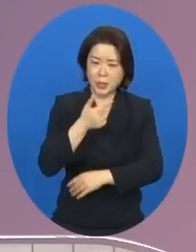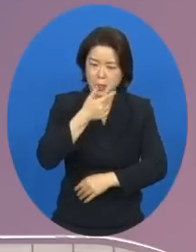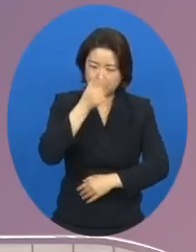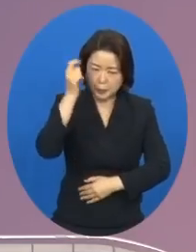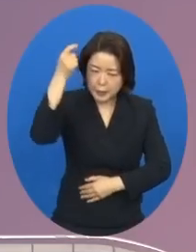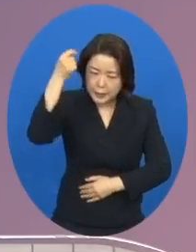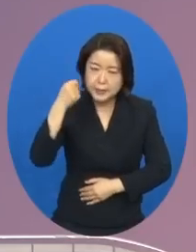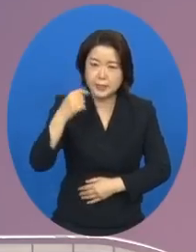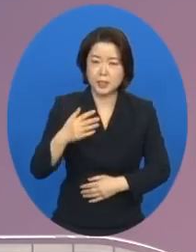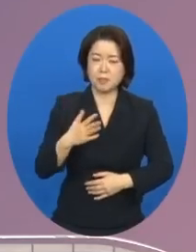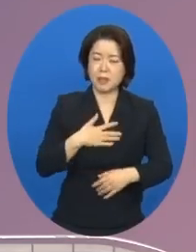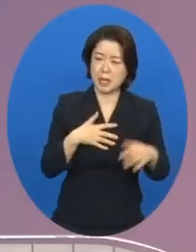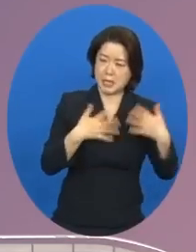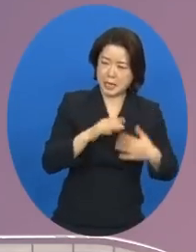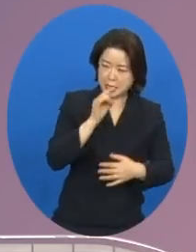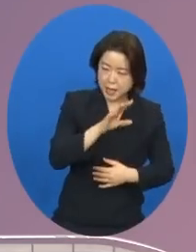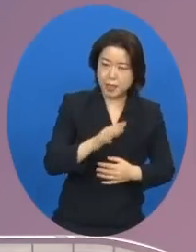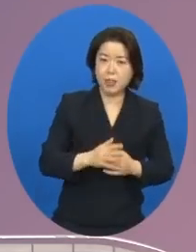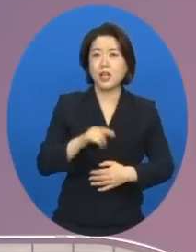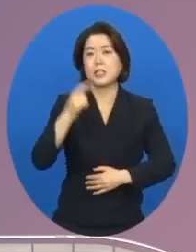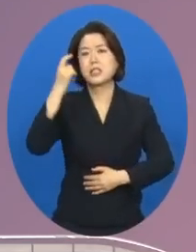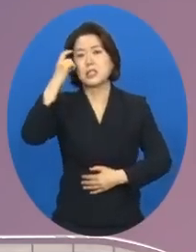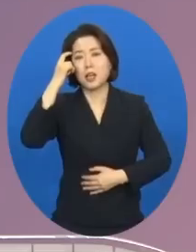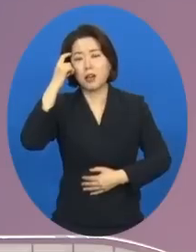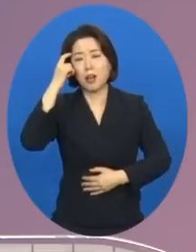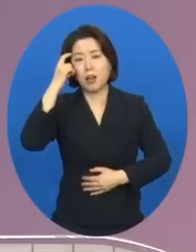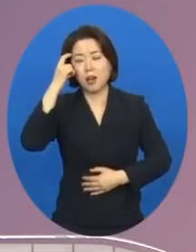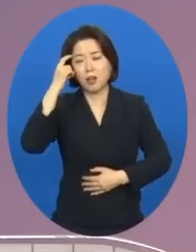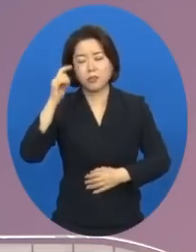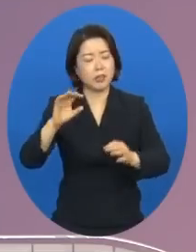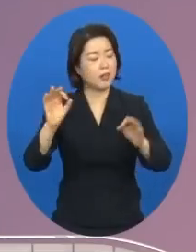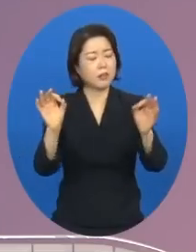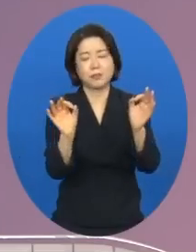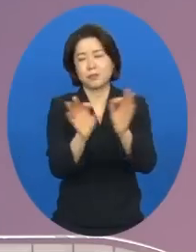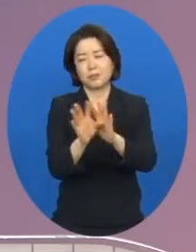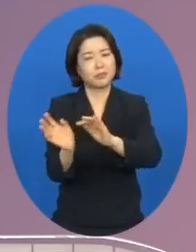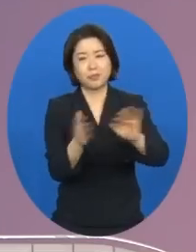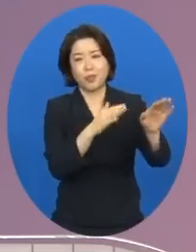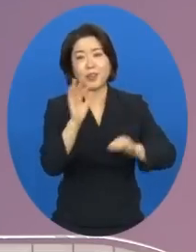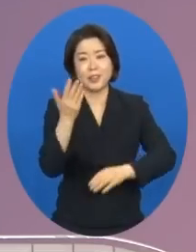열등감, 나는 약해서 안 돼, 이 생각이 무너졌습니다.